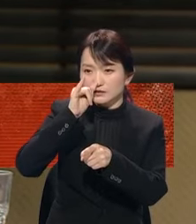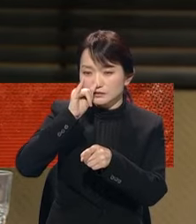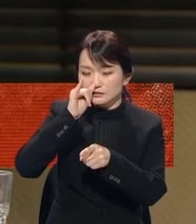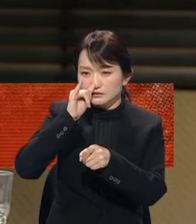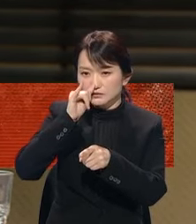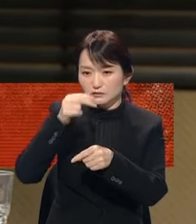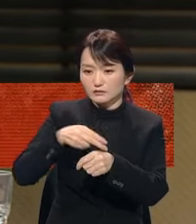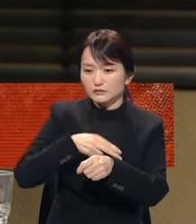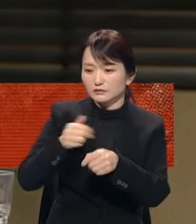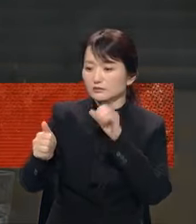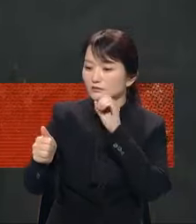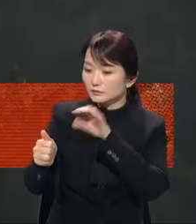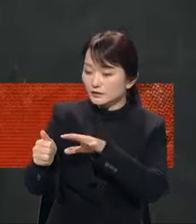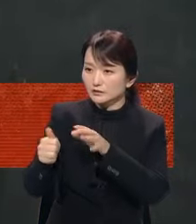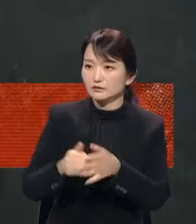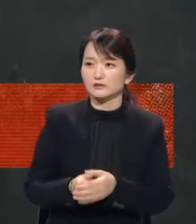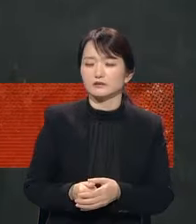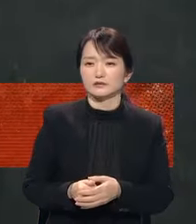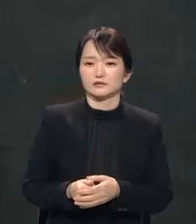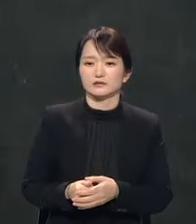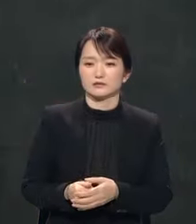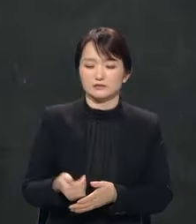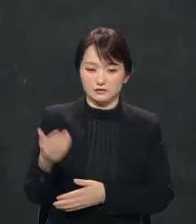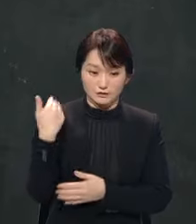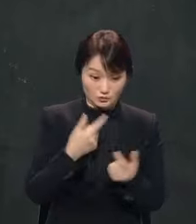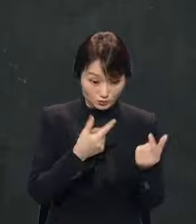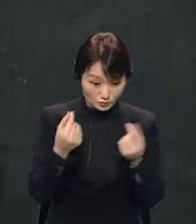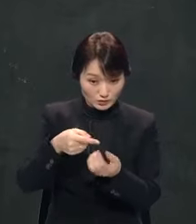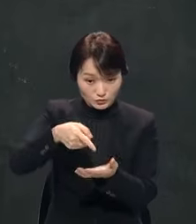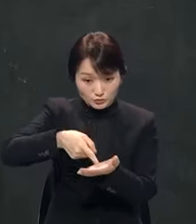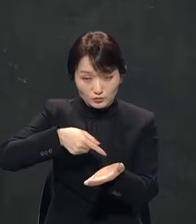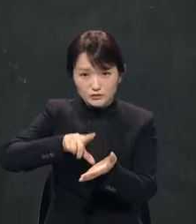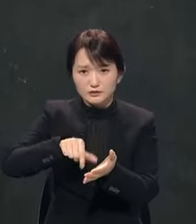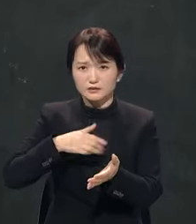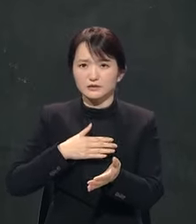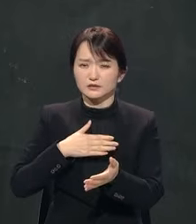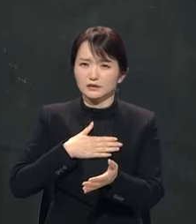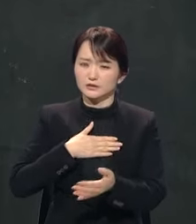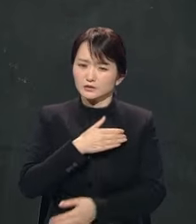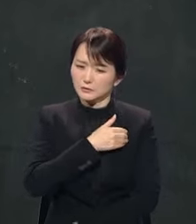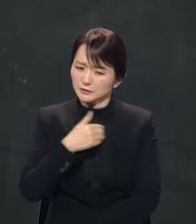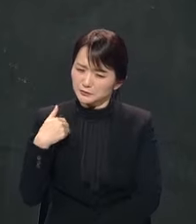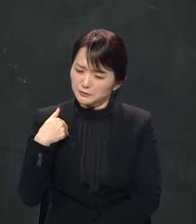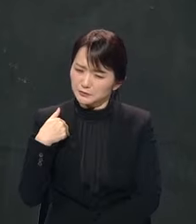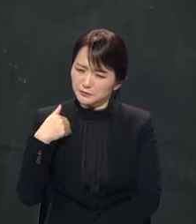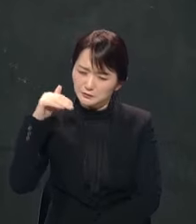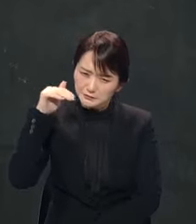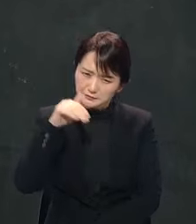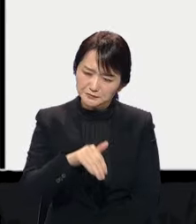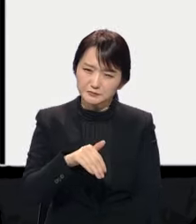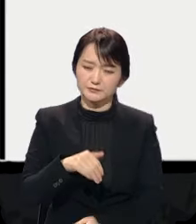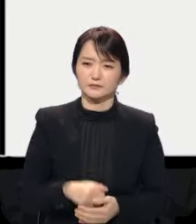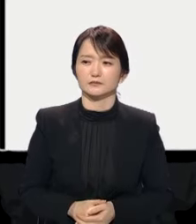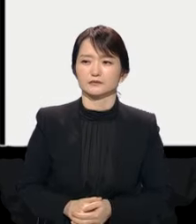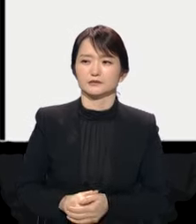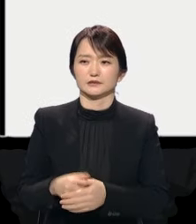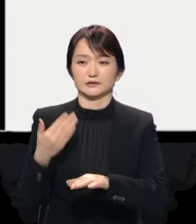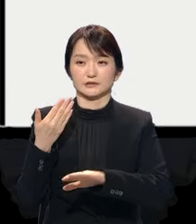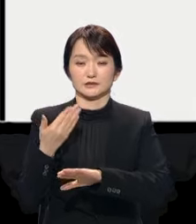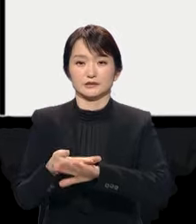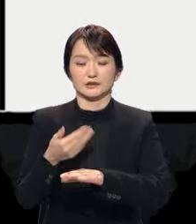의사가 똑같이 그 과거하고 동일한 수술을 받는 경우에는 이제 스스로 만족도도 좀 떨어질 수도 있으니까 다른 실리콘